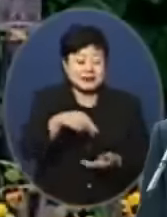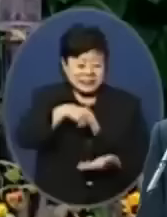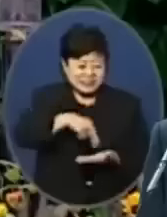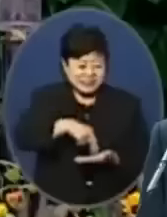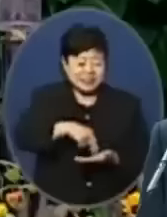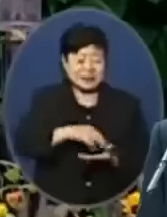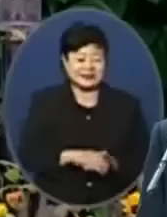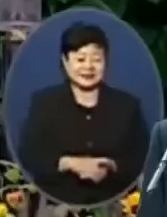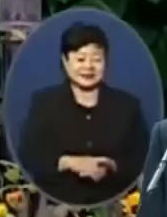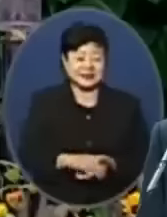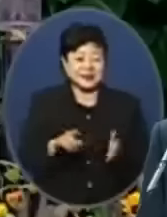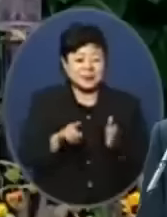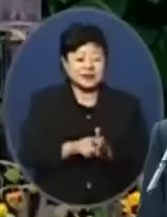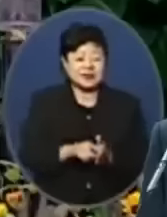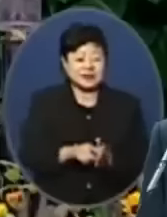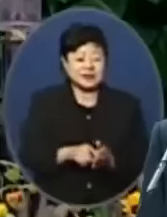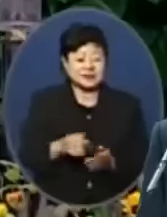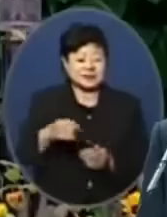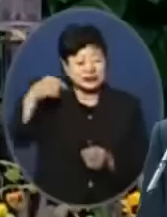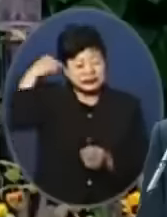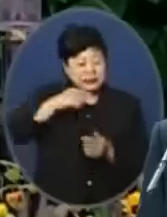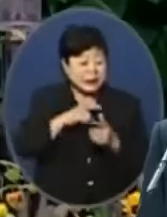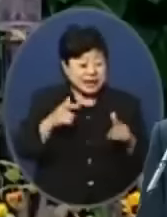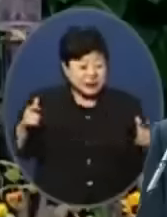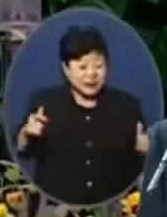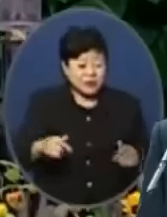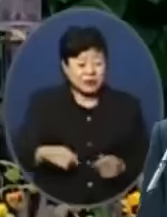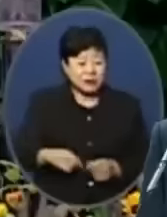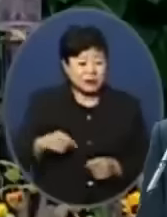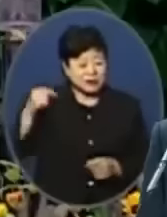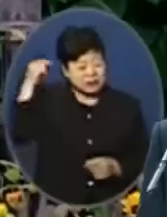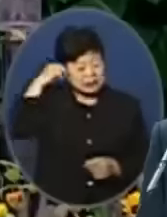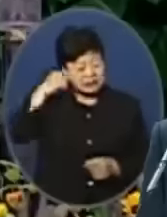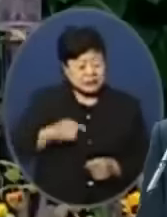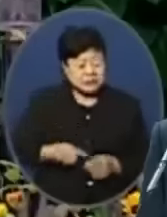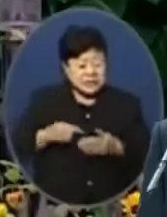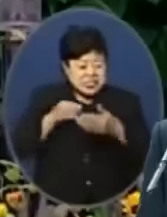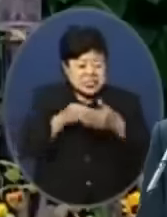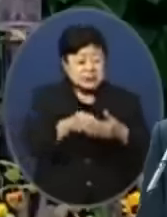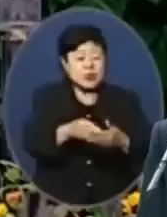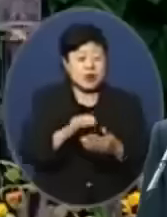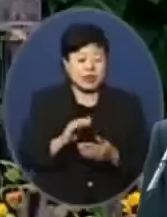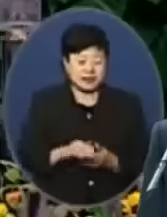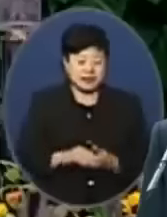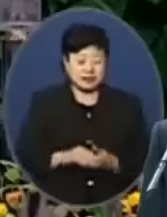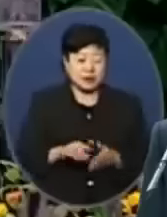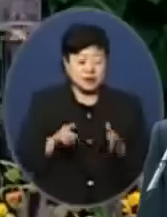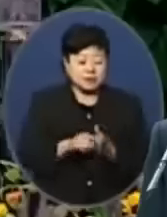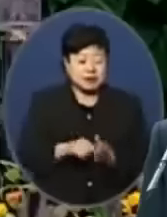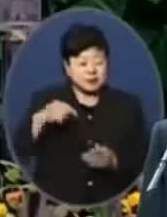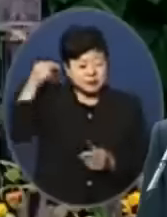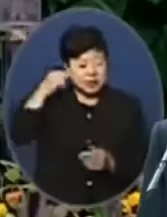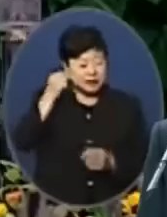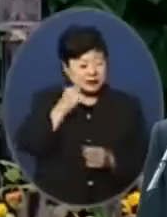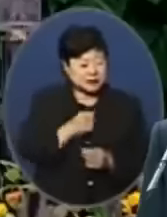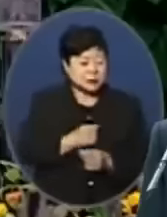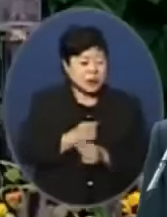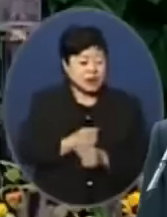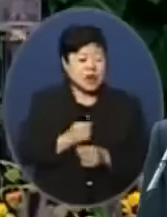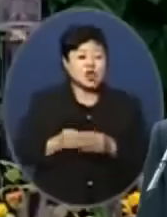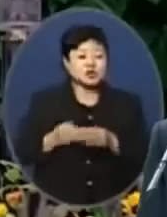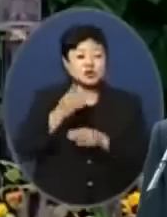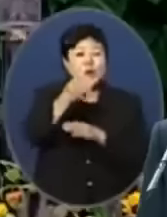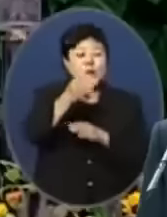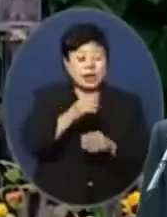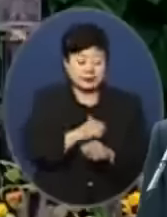것입니다. 믿음은 감각에 의지하는 것이 아니라 감각을 극복하고 나가는 것입니다. 믿음은 감각과 이성과 과학을